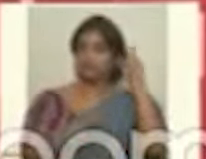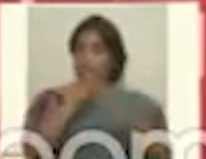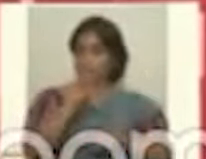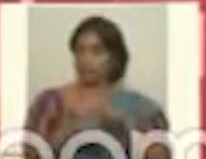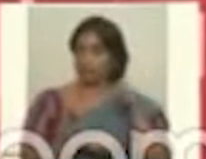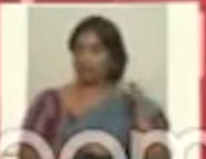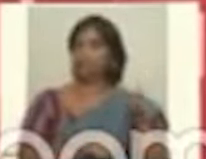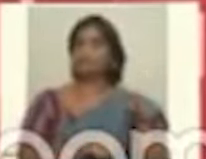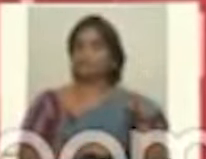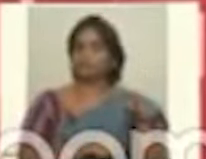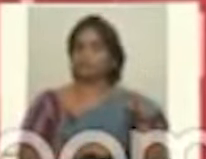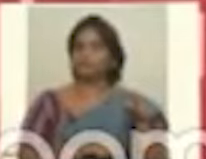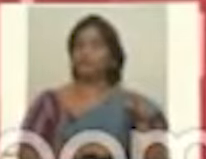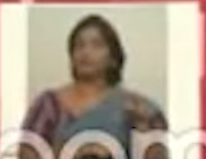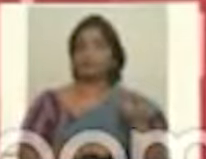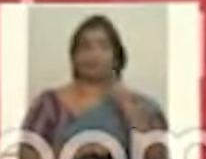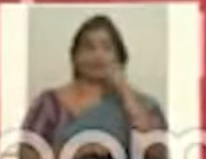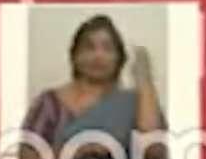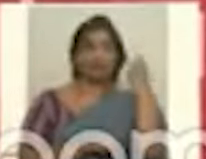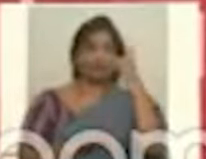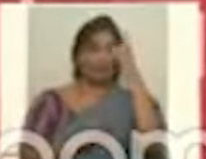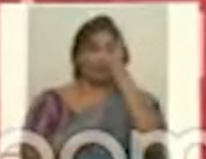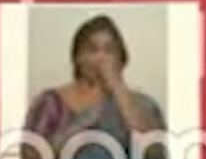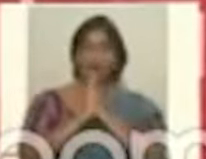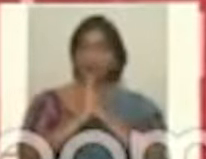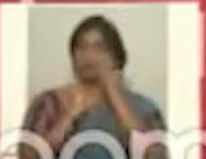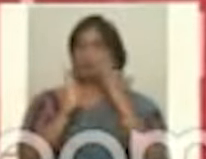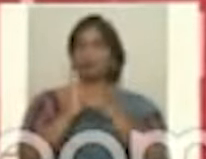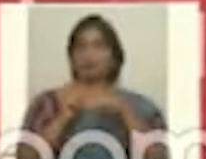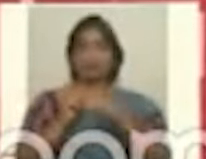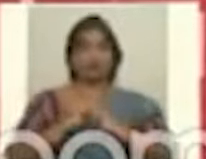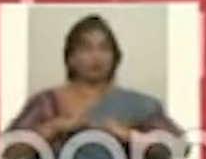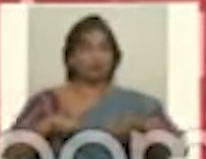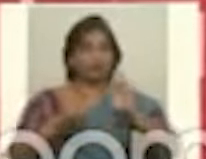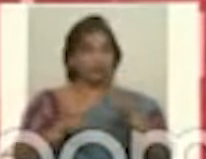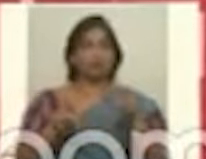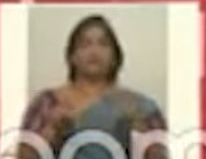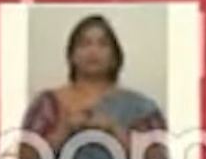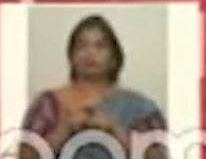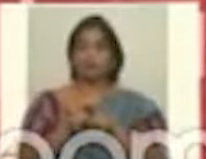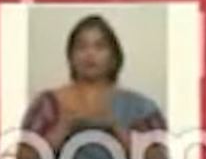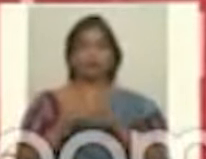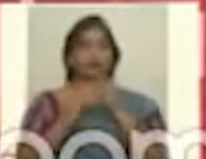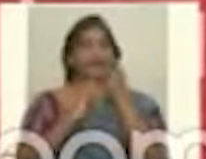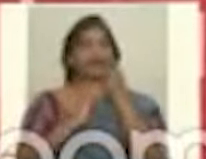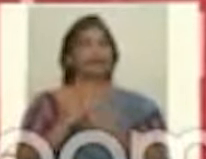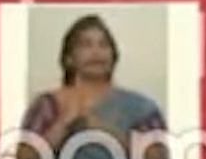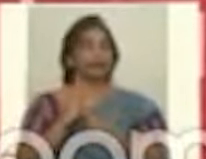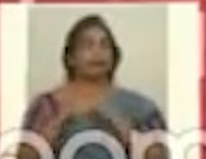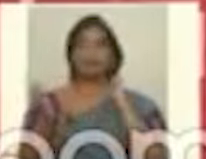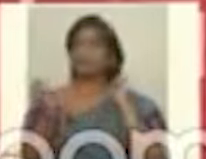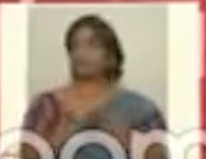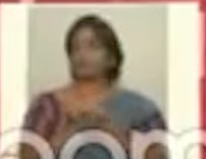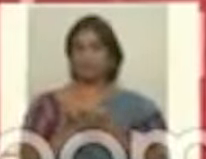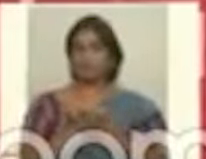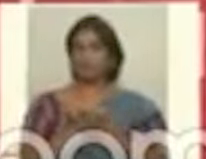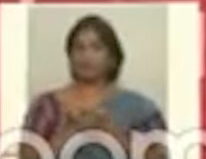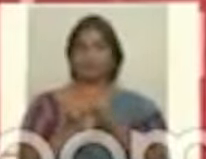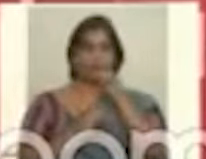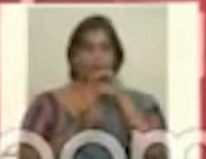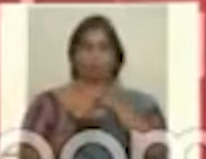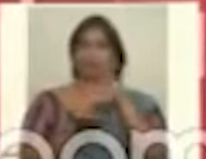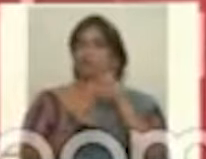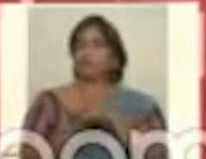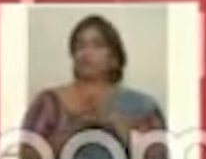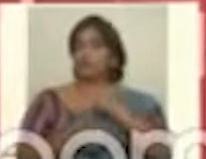ජනතාවට ඉස්ලාම් ආගමට අනුව දැනට ක්‍රියාත්මක වෙන විවාහ නීතිය වෙනස් කිරීමේ කිසිදු